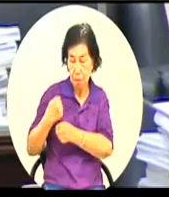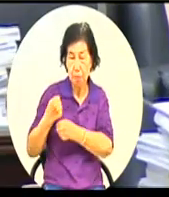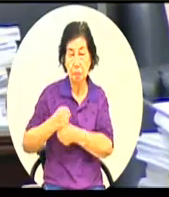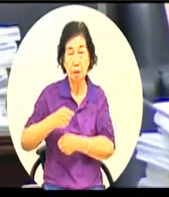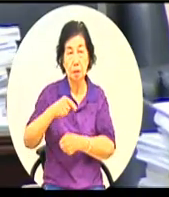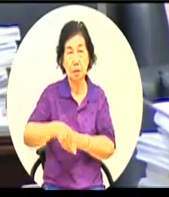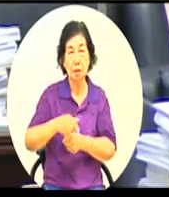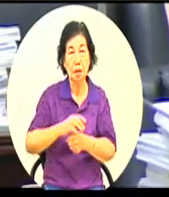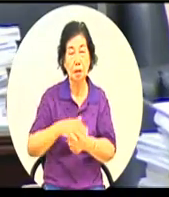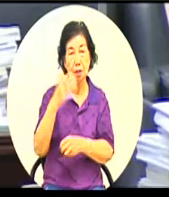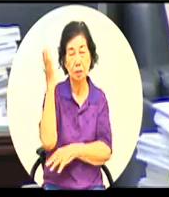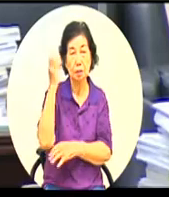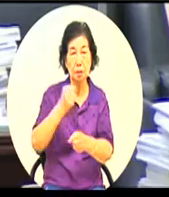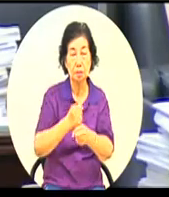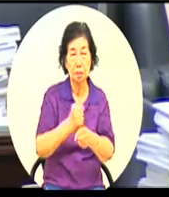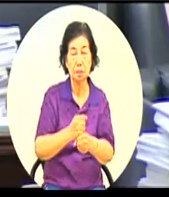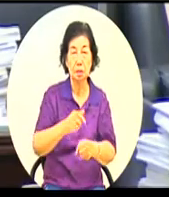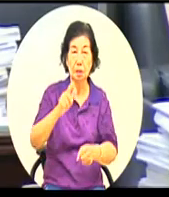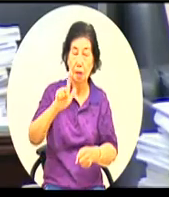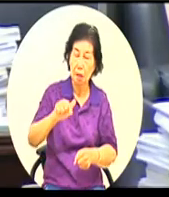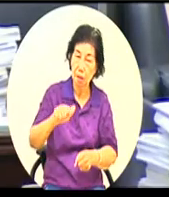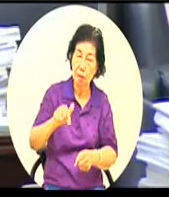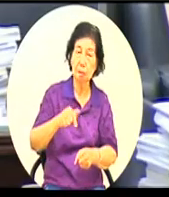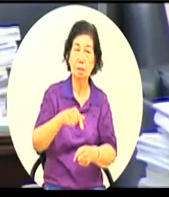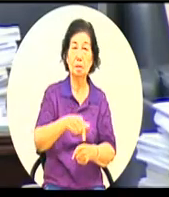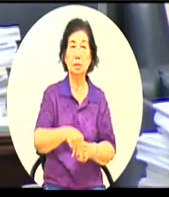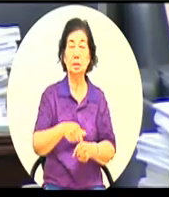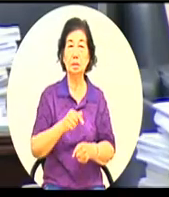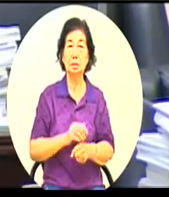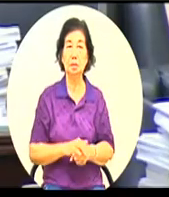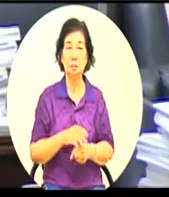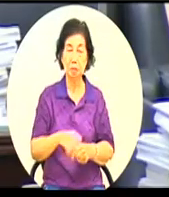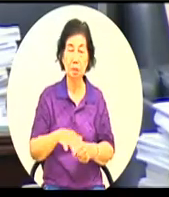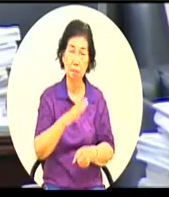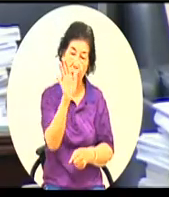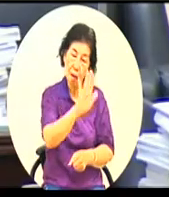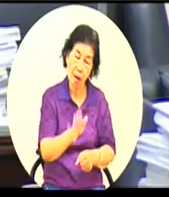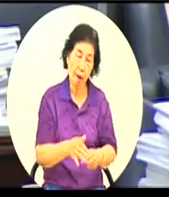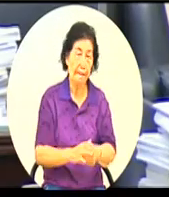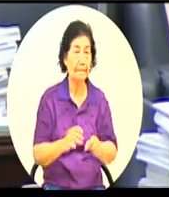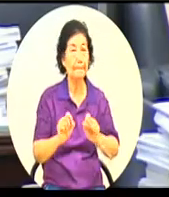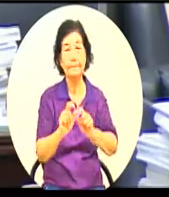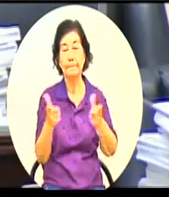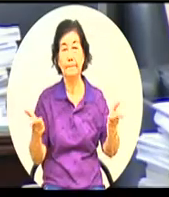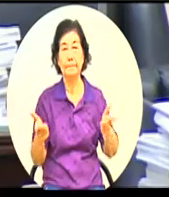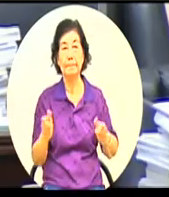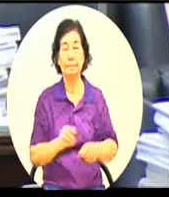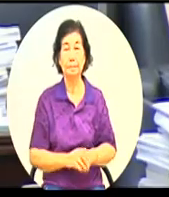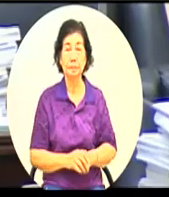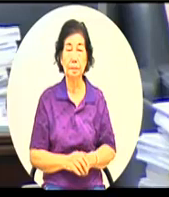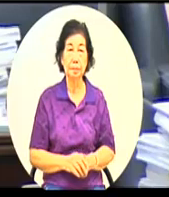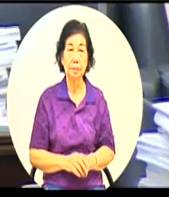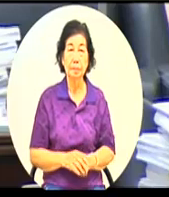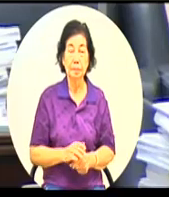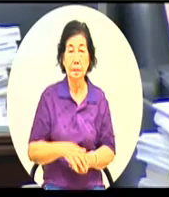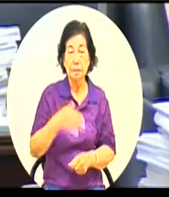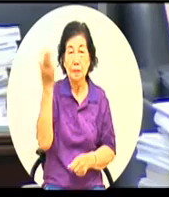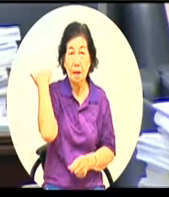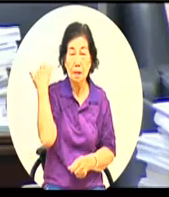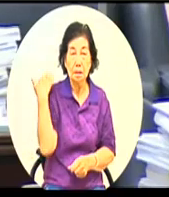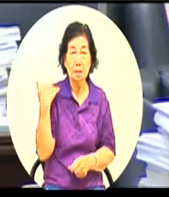的看法。啊，太多，啊，拢无共。啊，你看过咱陈前总